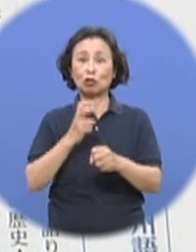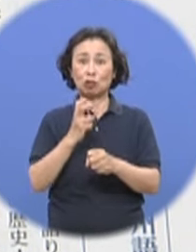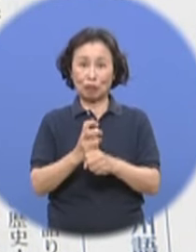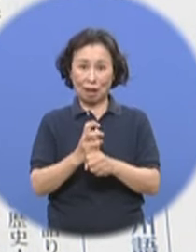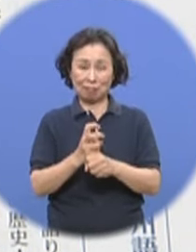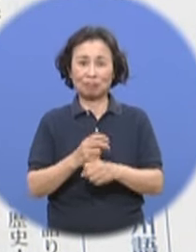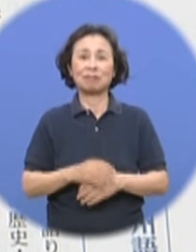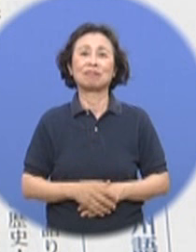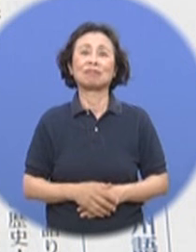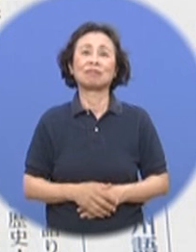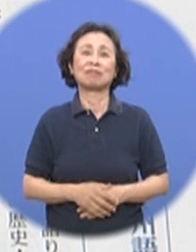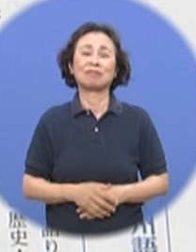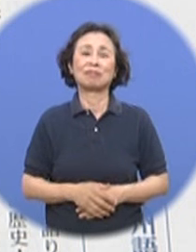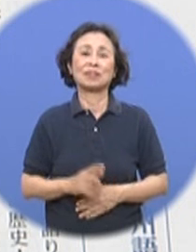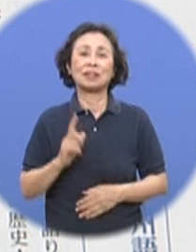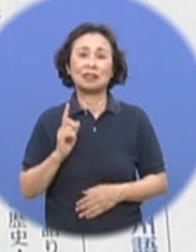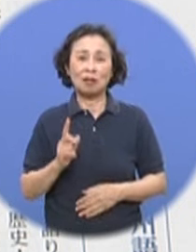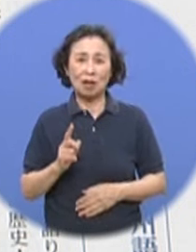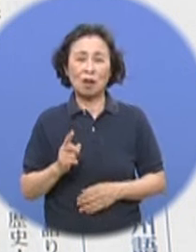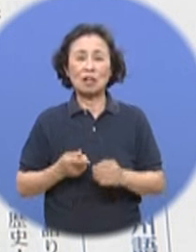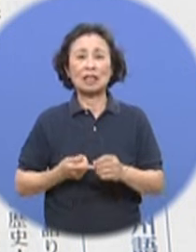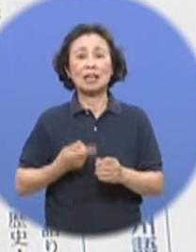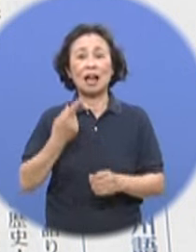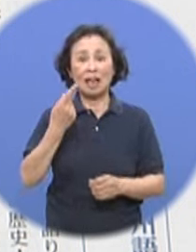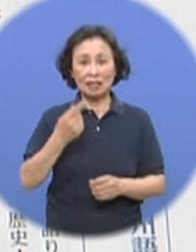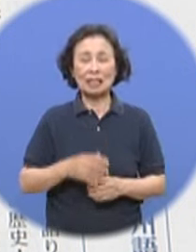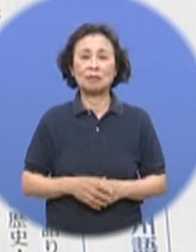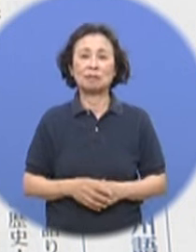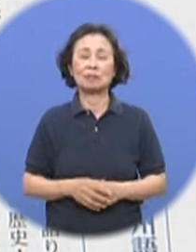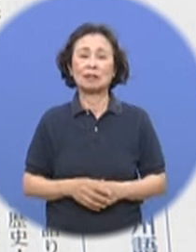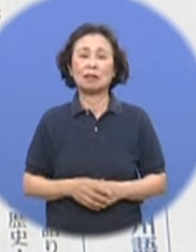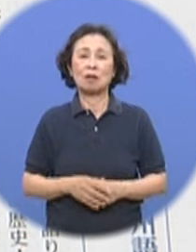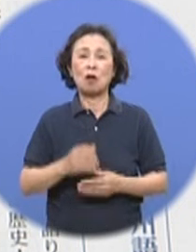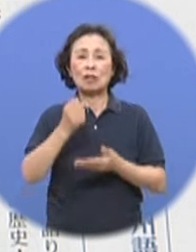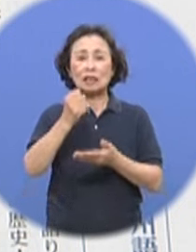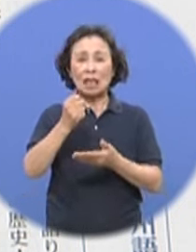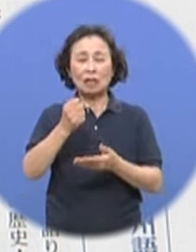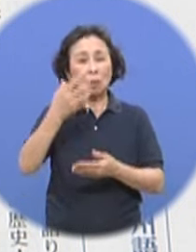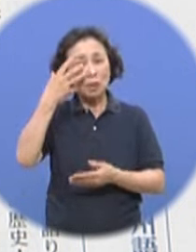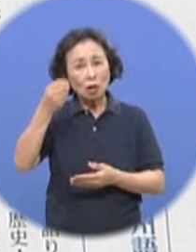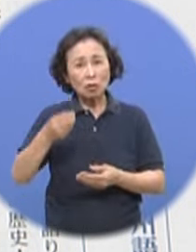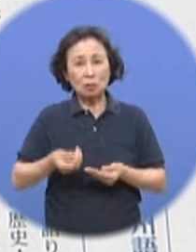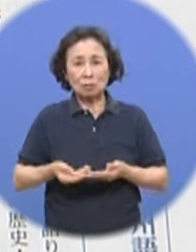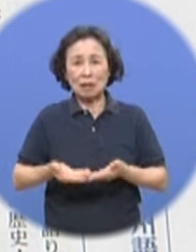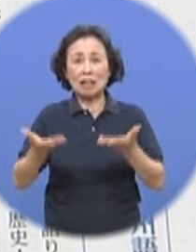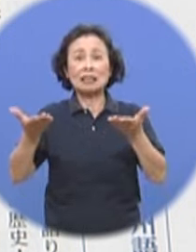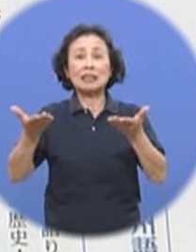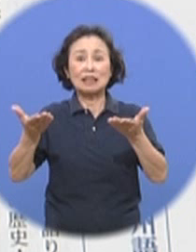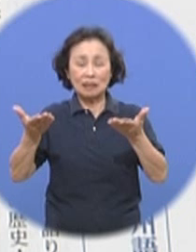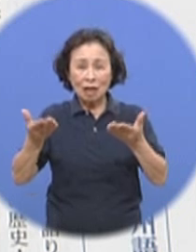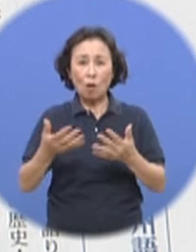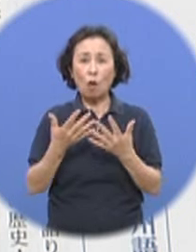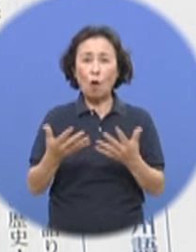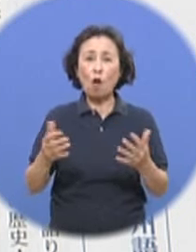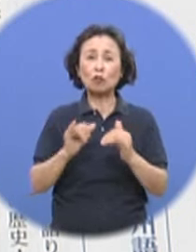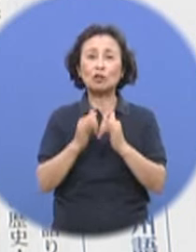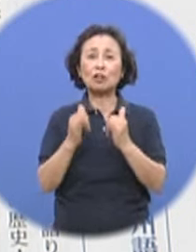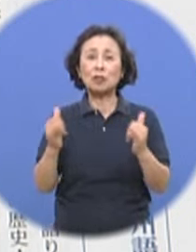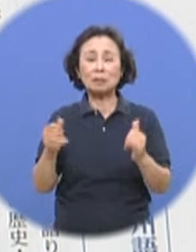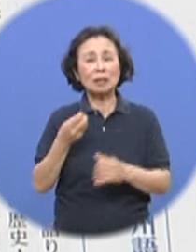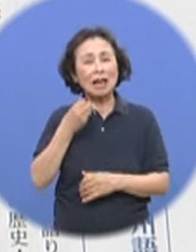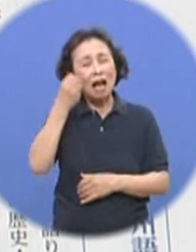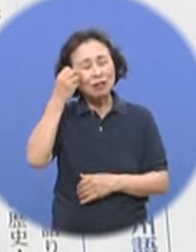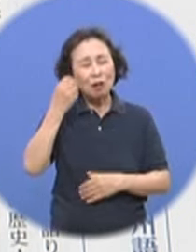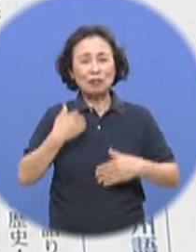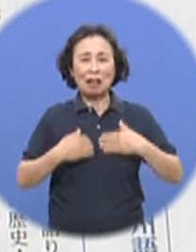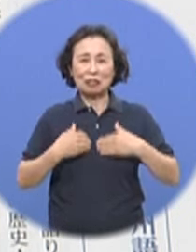県では登録20周年を契機とし、この遺産の魅力を広く発信し、多くの方に感動や